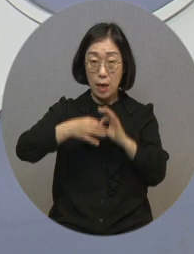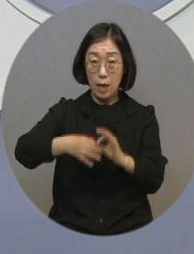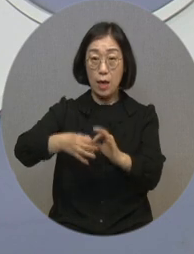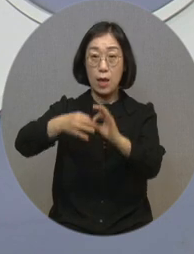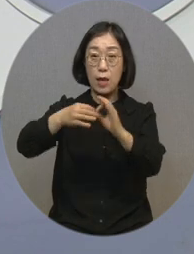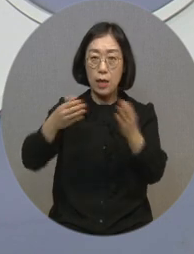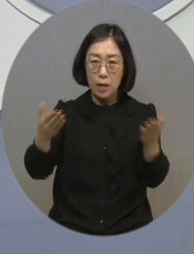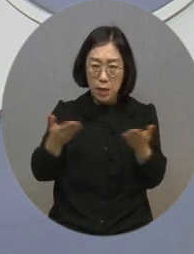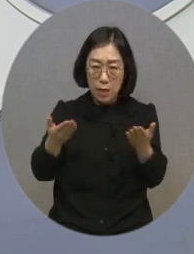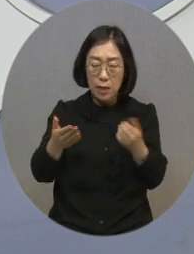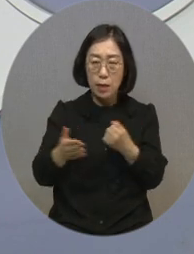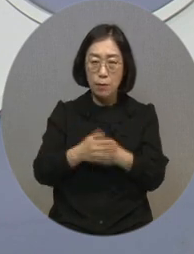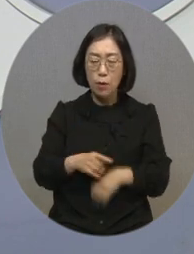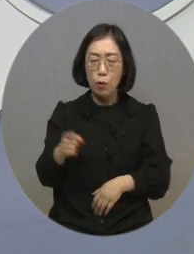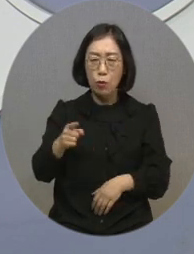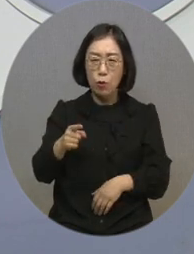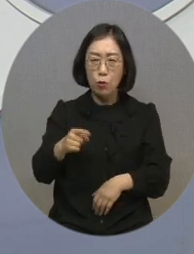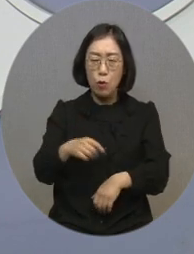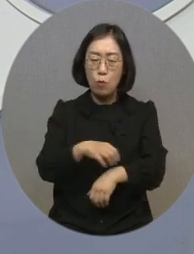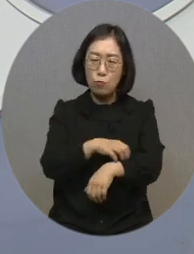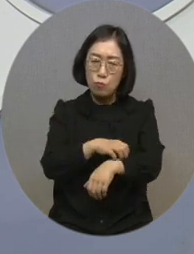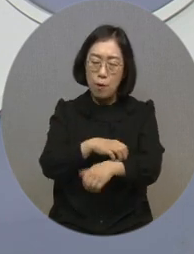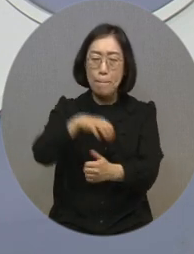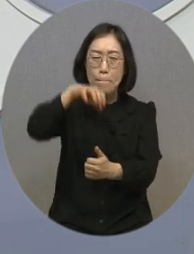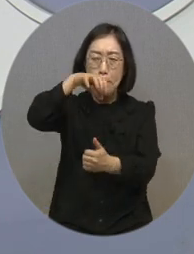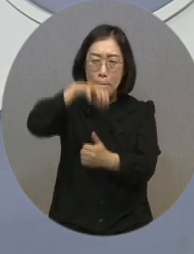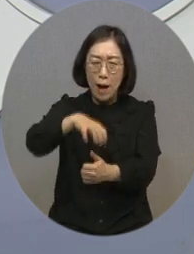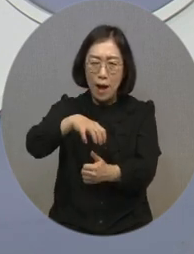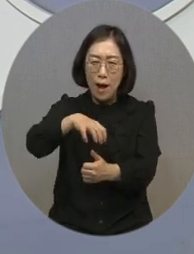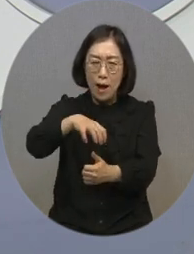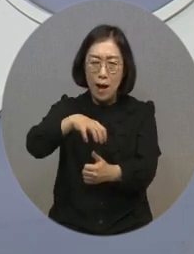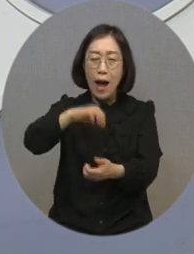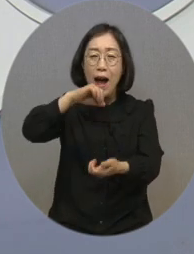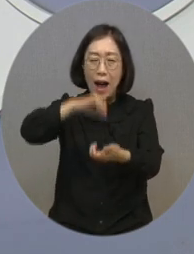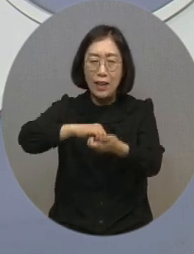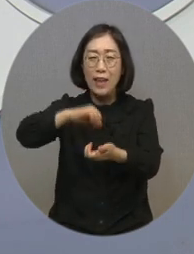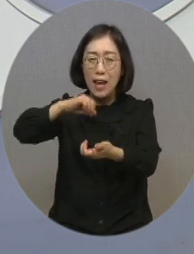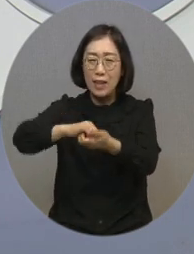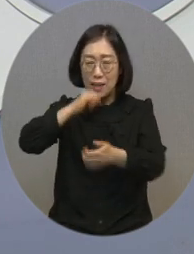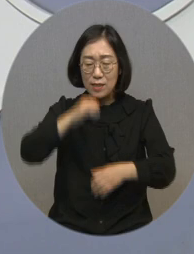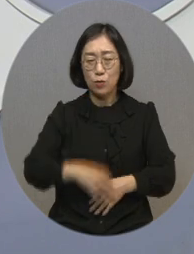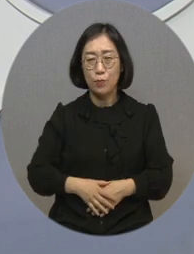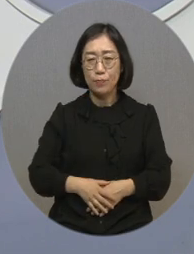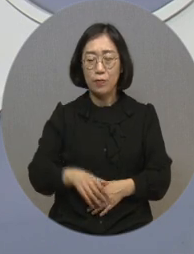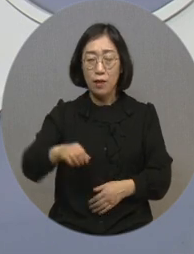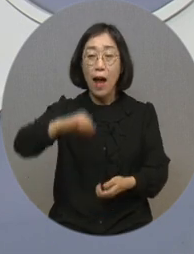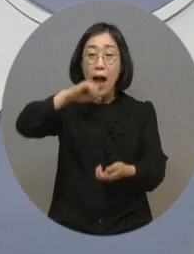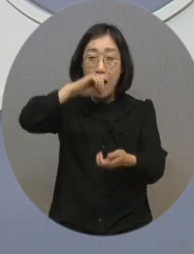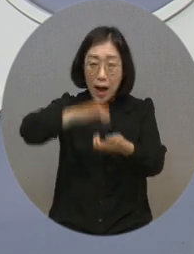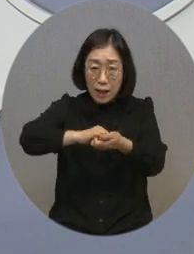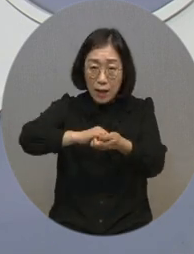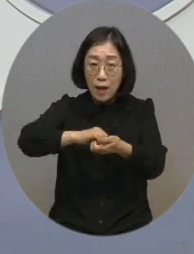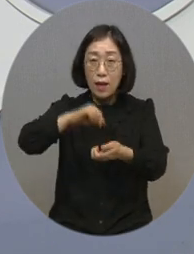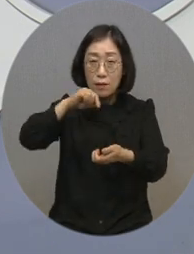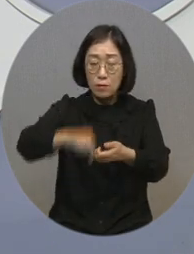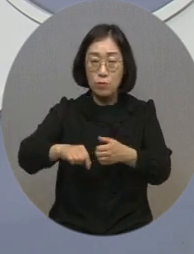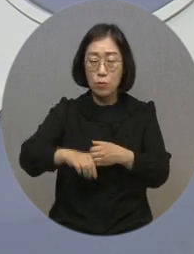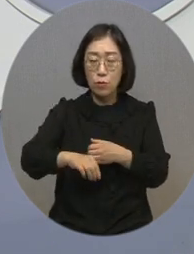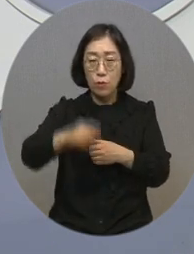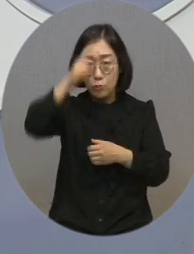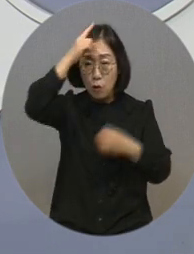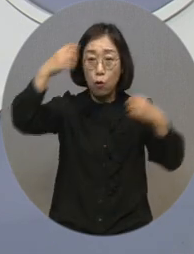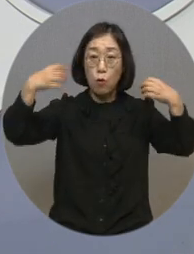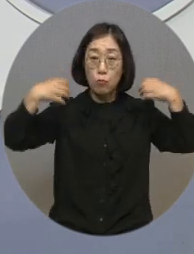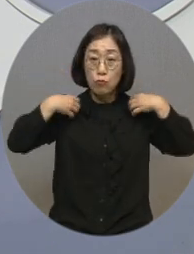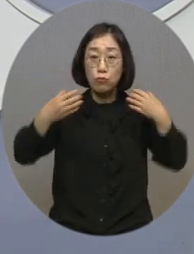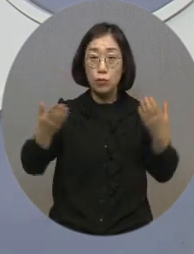규제, 자기 제한이 많습니다. 그래서 이제, 물론 그 제한이라는 게 국가의 어떠한 일을 잘 하기